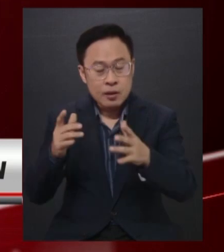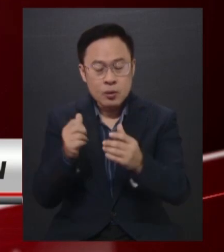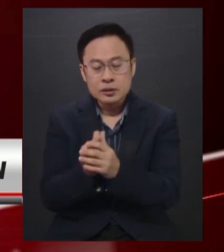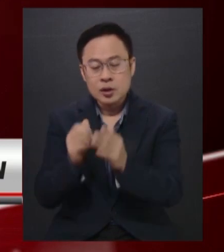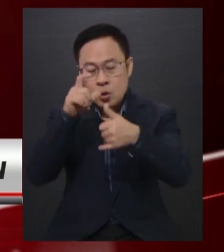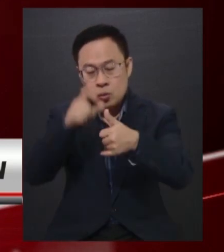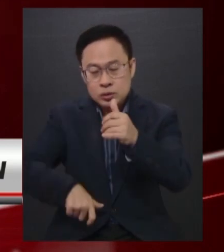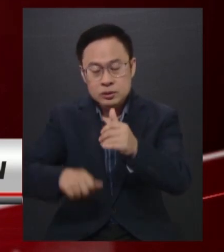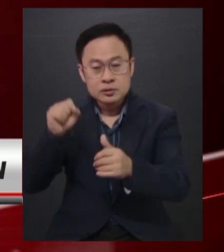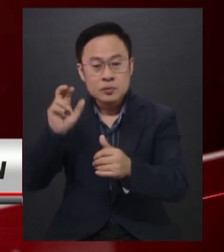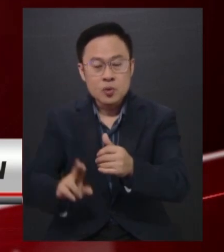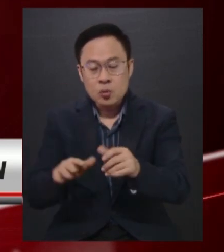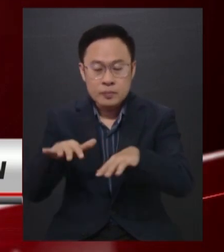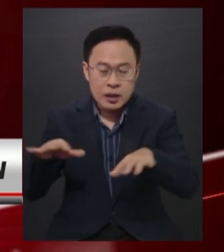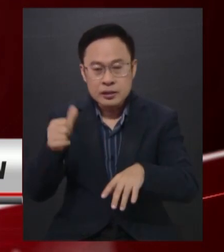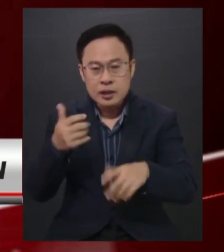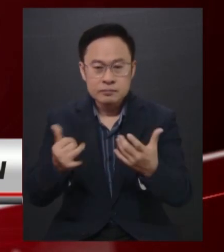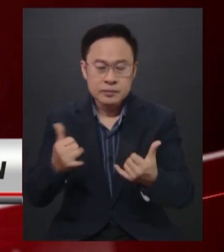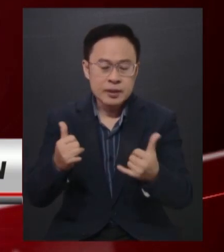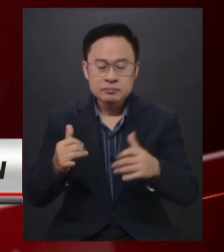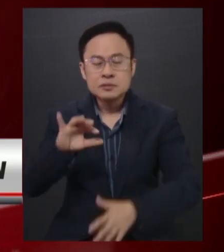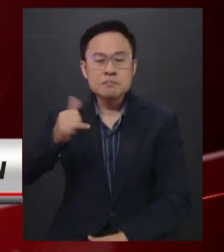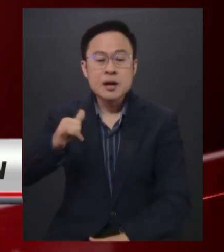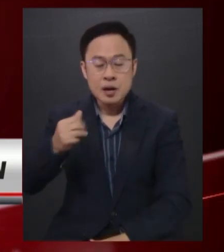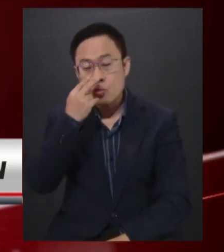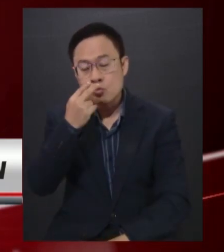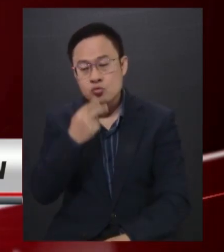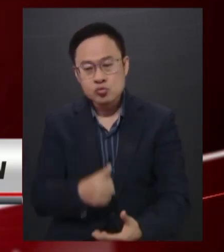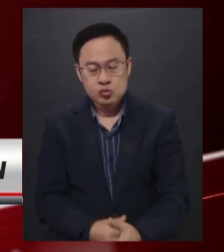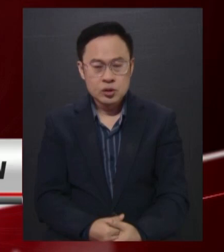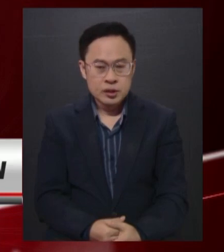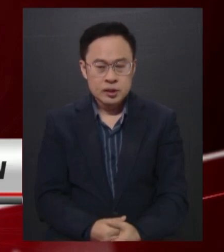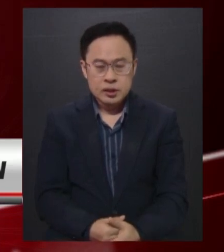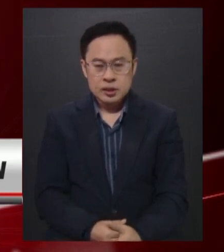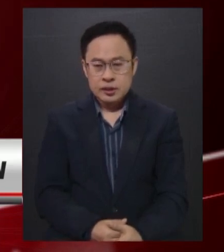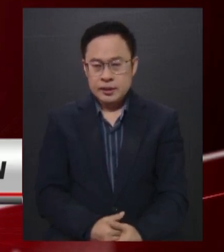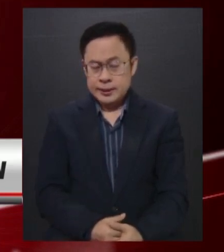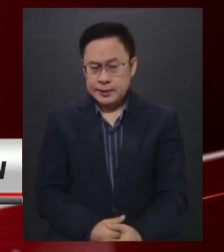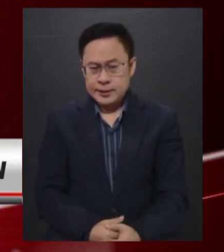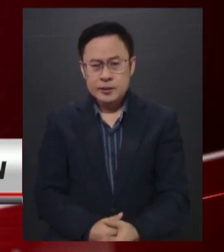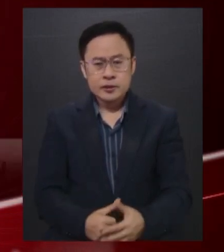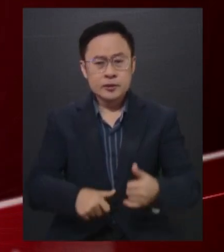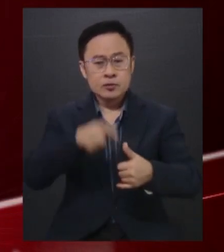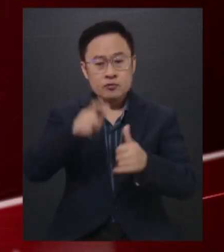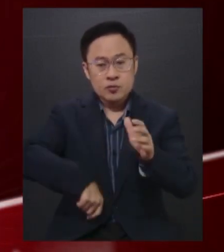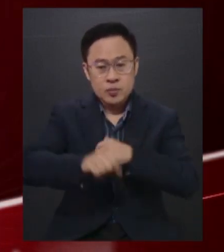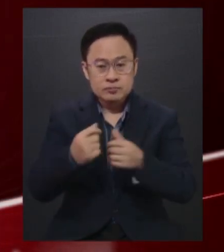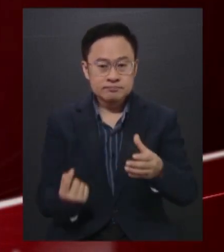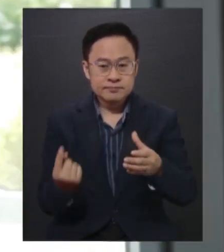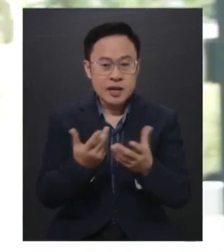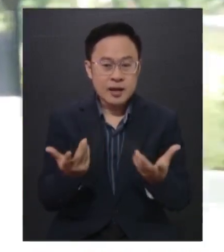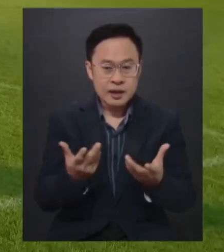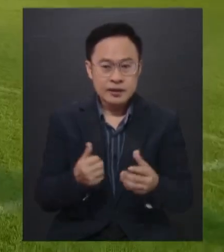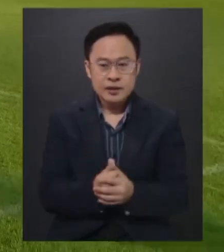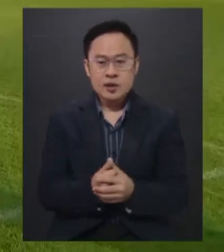ทีนี้นะคะในการมาเก็บตัวฝึกซ้อมของนักเตะทีมชาติไทยนะคะก่อนที่จะไปแข่งขันเอเชียนคัพครั้งนี้นะคะจักรพันธ์ไพสุวรรณ